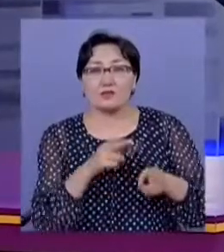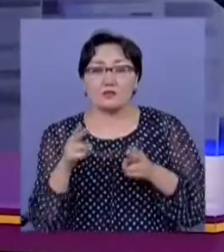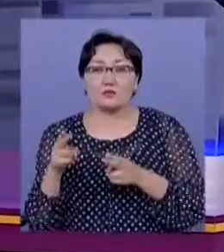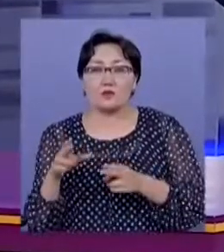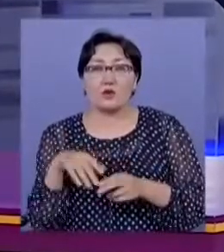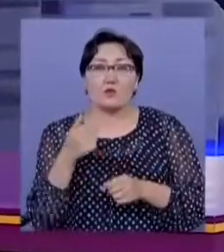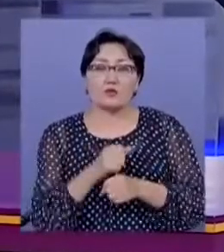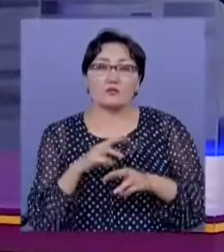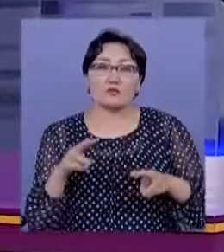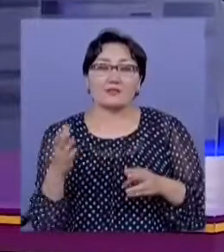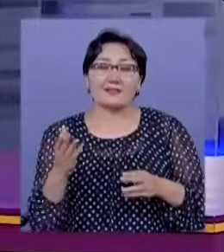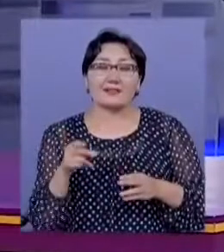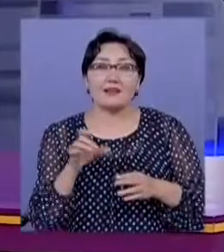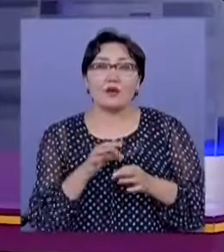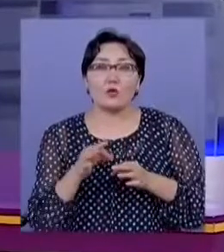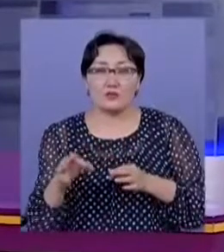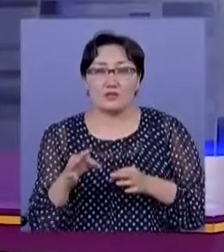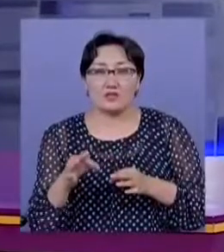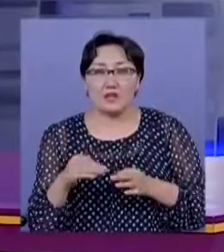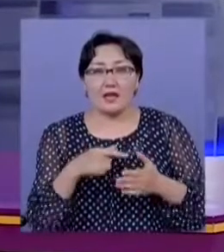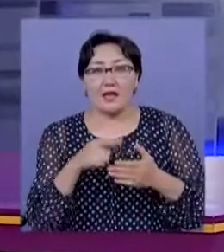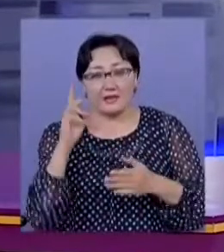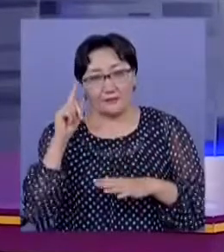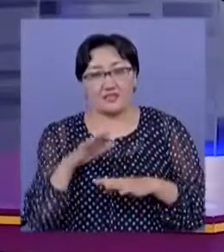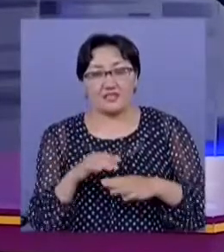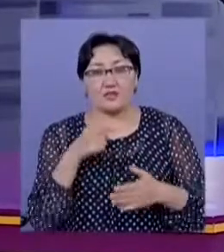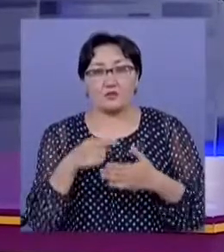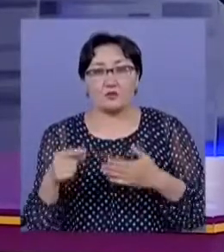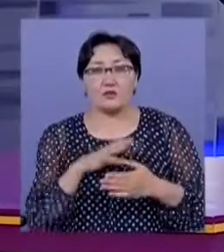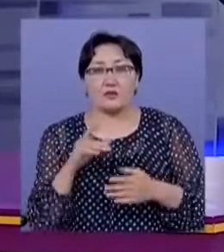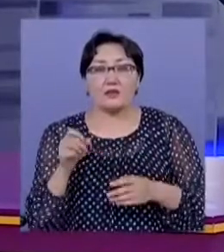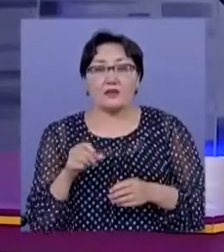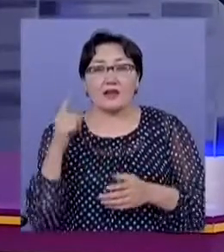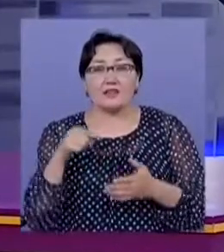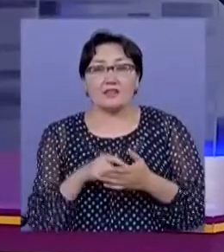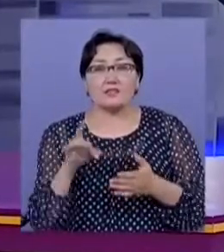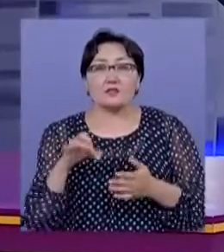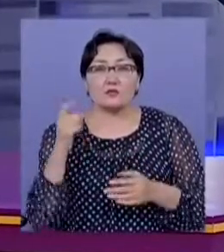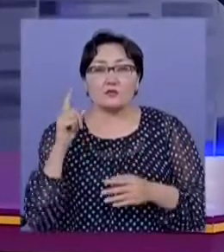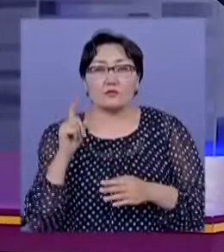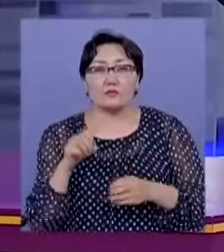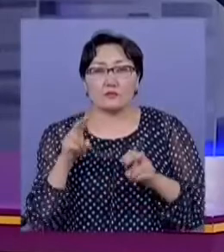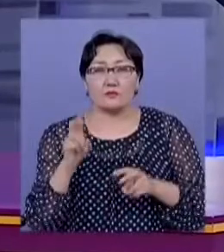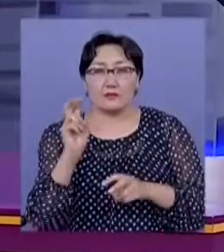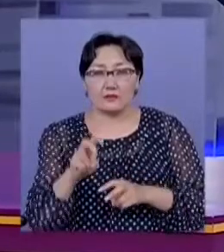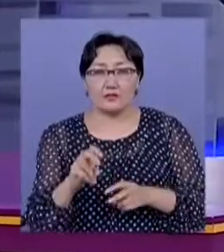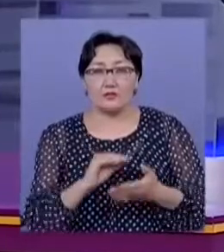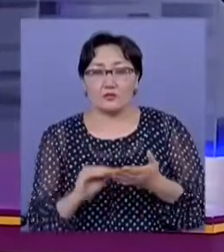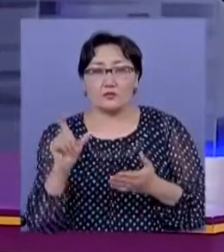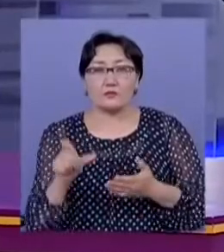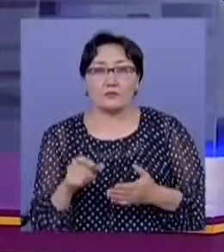үкімет басшысы қай облыстың әкімдігіне ескерту берді? Арысқа арнайы барған тілшіміз Әмірболат Құсайынұлының бейне материалы.